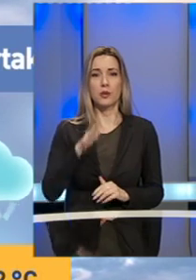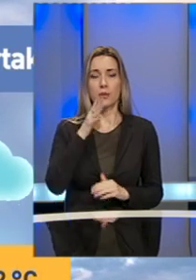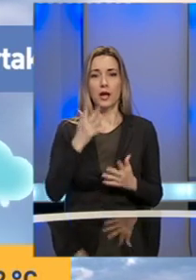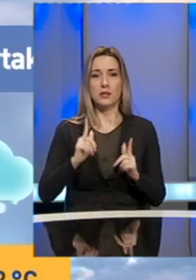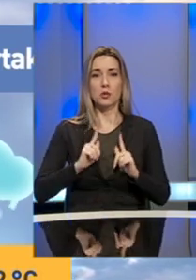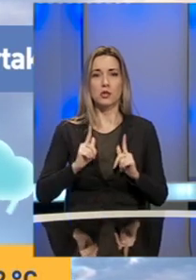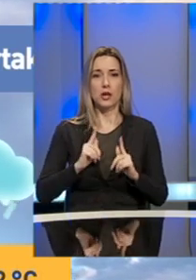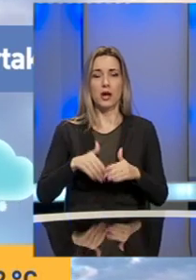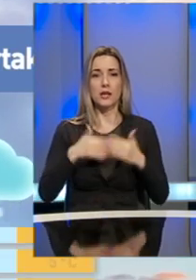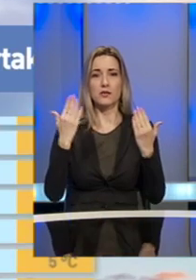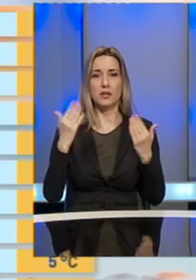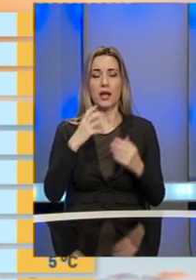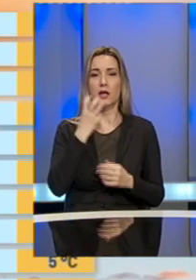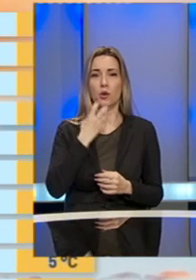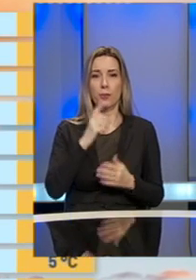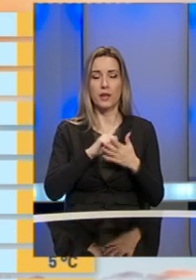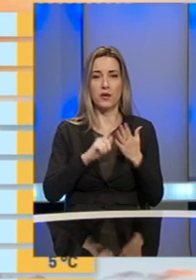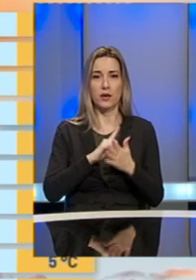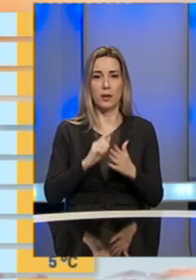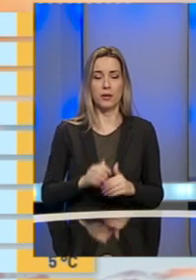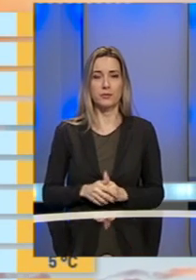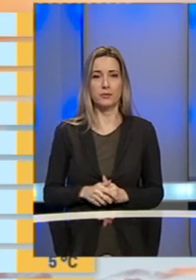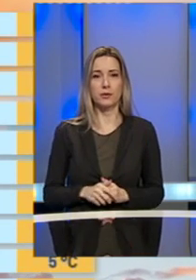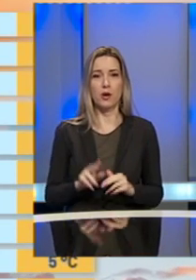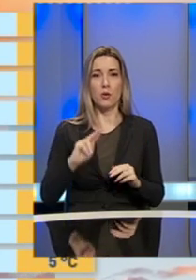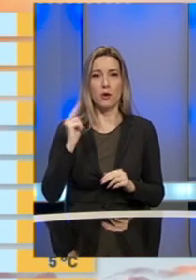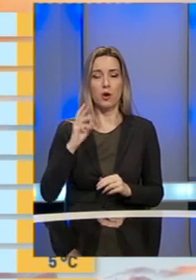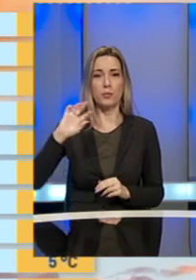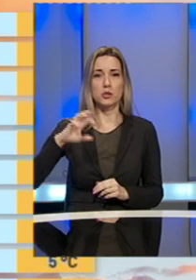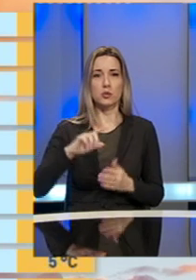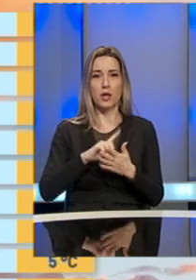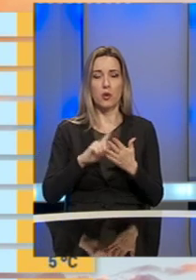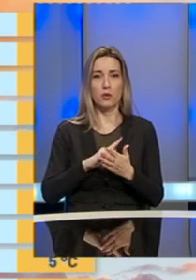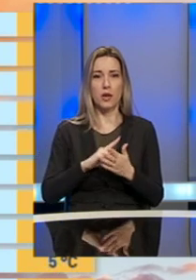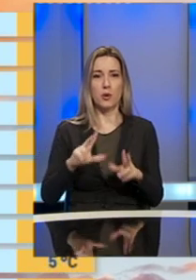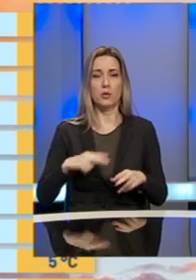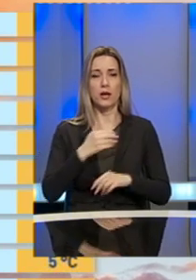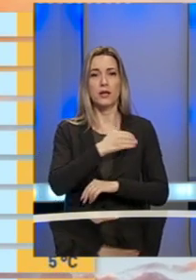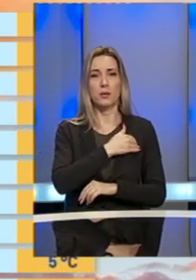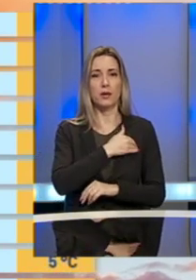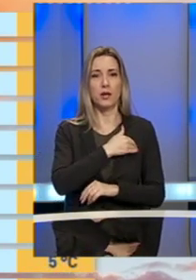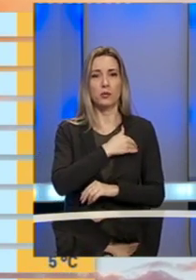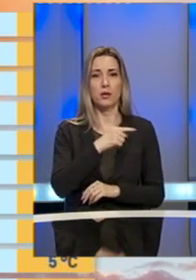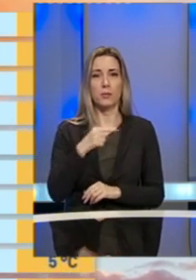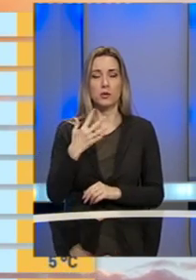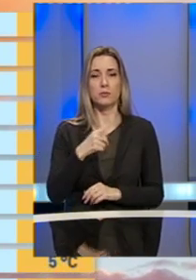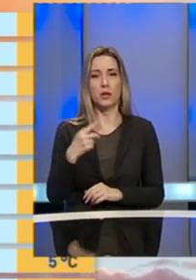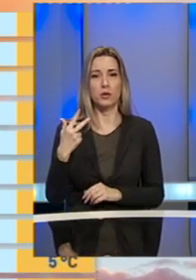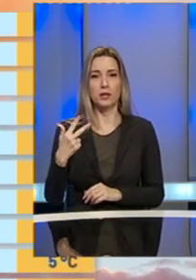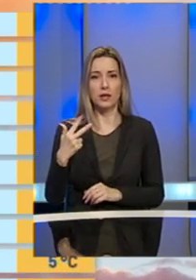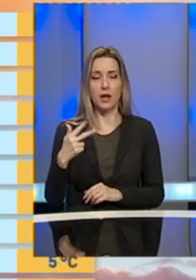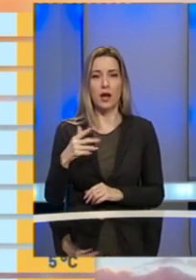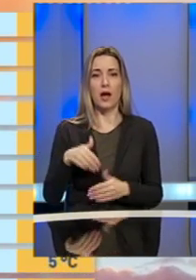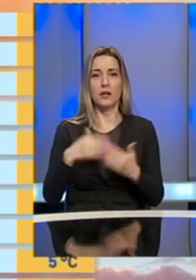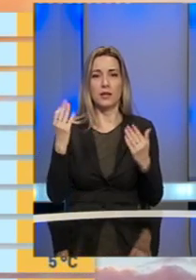se očekuje razadravanje i toplije vrijeme. U Europi sunčano vrijeme. Jutarnja temperatura od -5 do -3, a